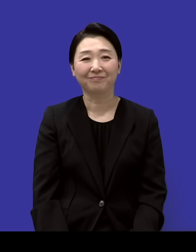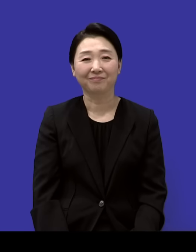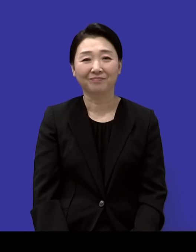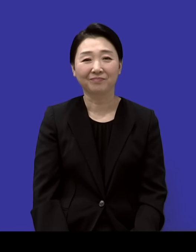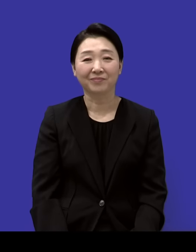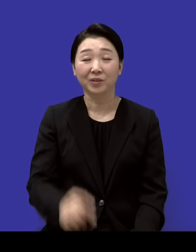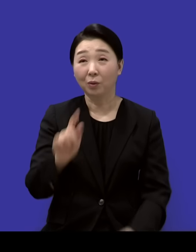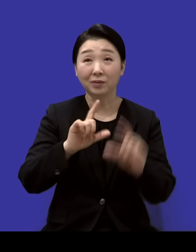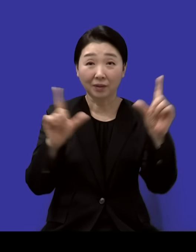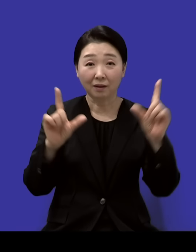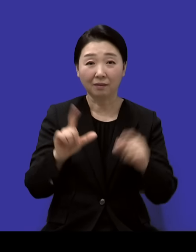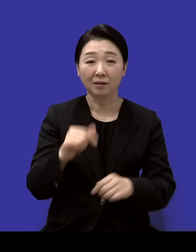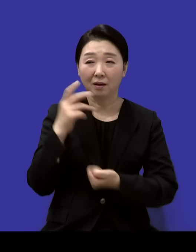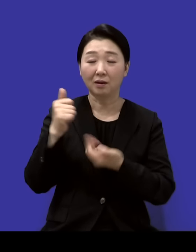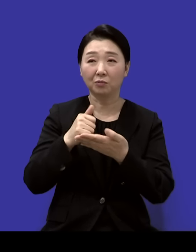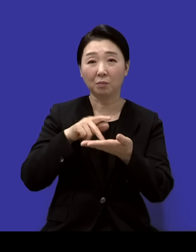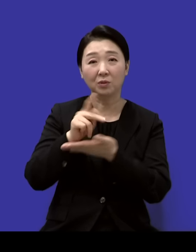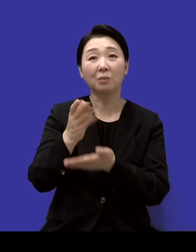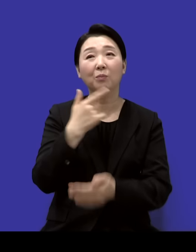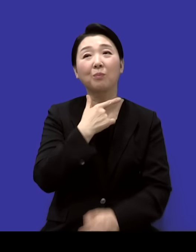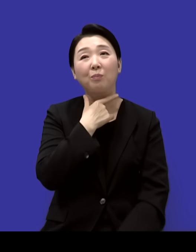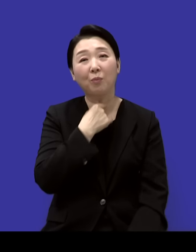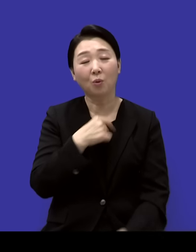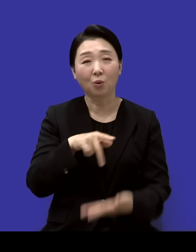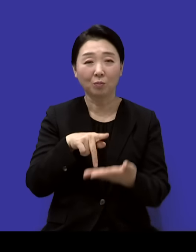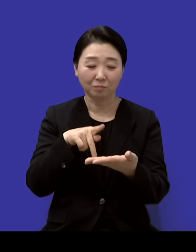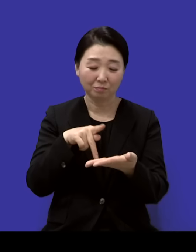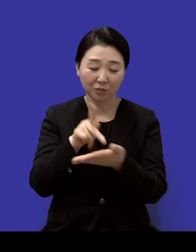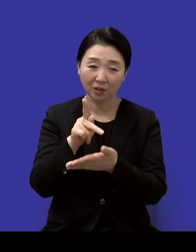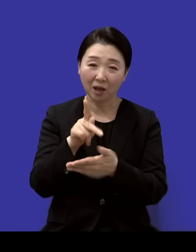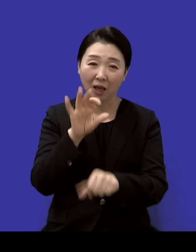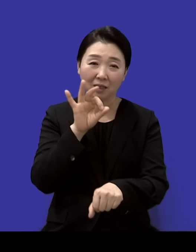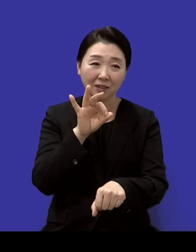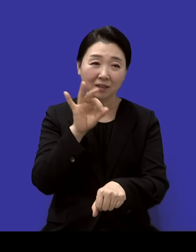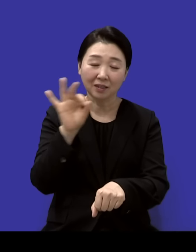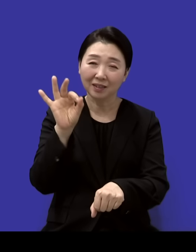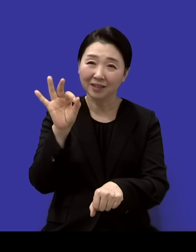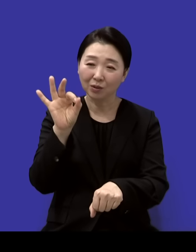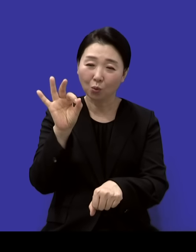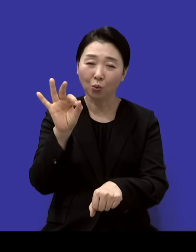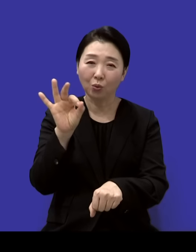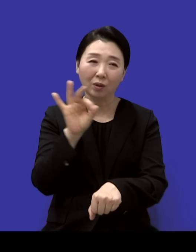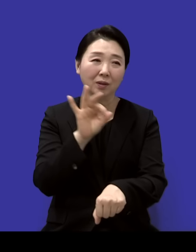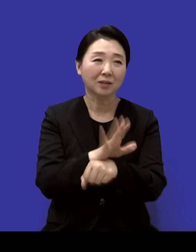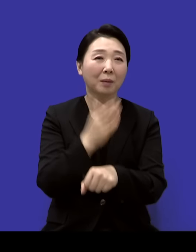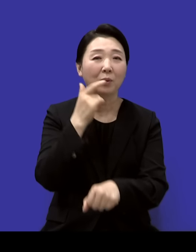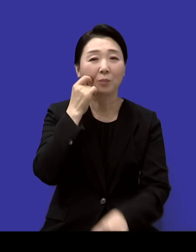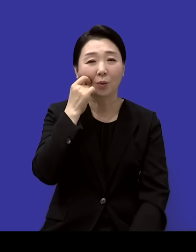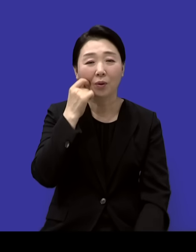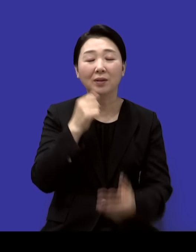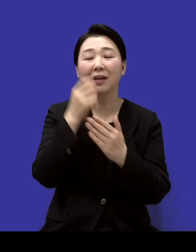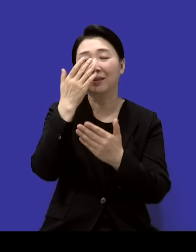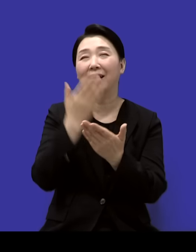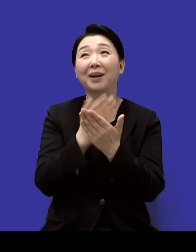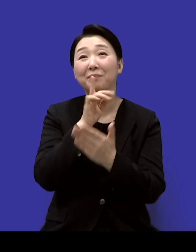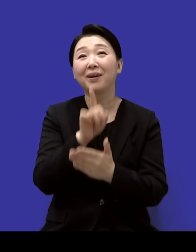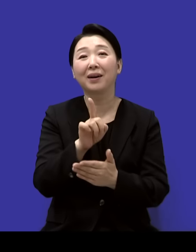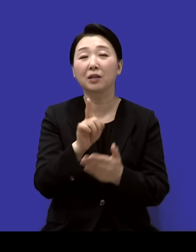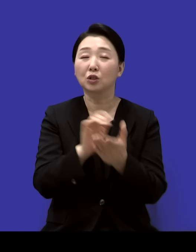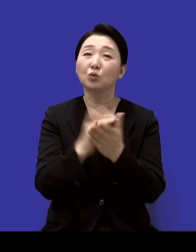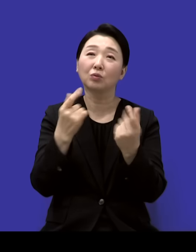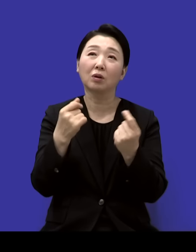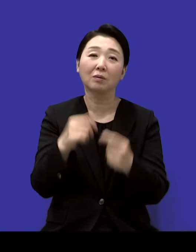번은 제가 하나님 저 너무 피자가 먹고 싶어요. 제가 피자 사 먹을 돈은 없고 그냥 먹고 싶다고요. 꼭 달라는 건 아니고 그냥 그런 식으로 기도를 합니다.